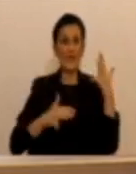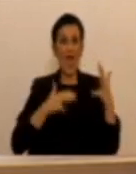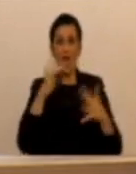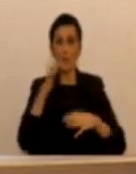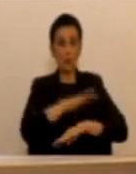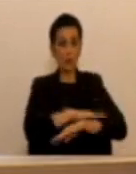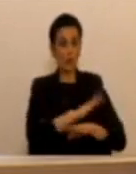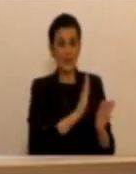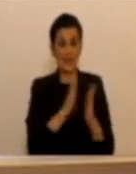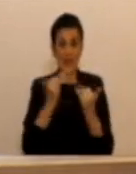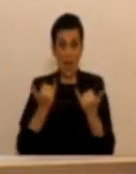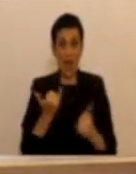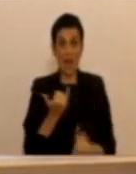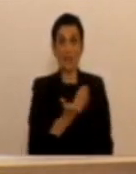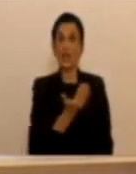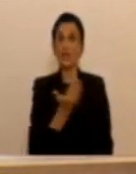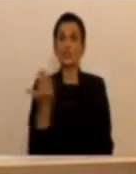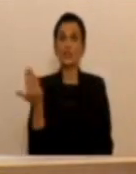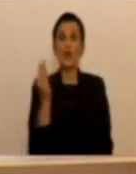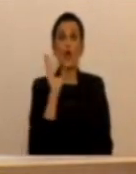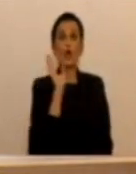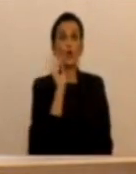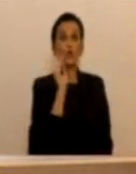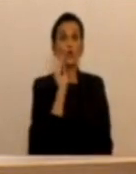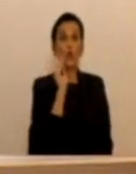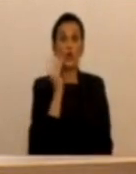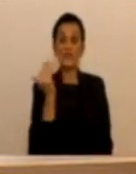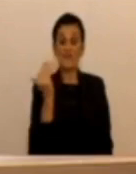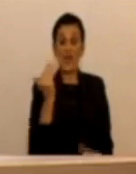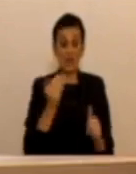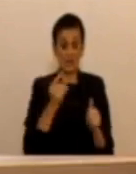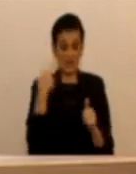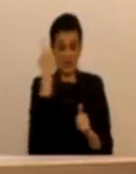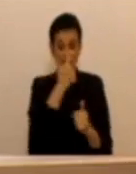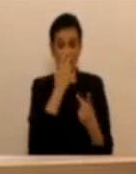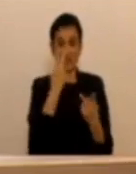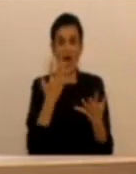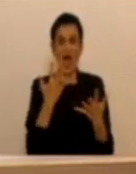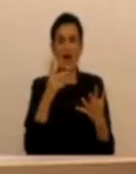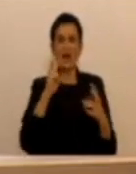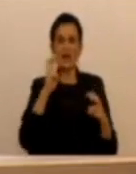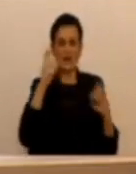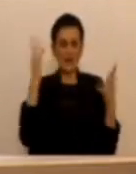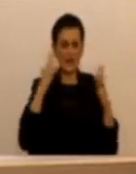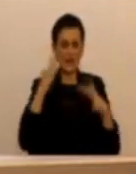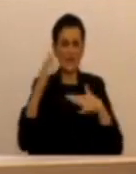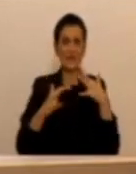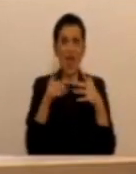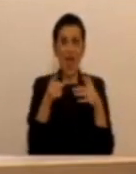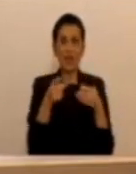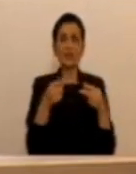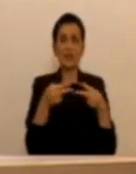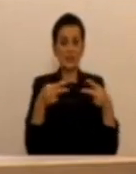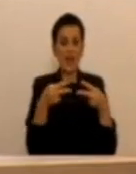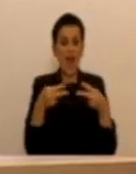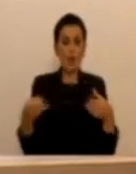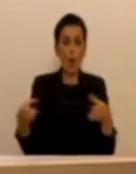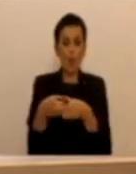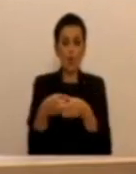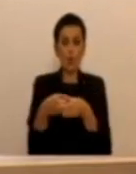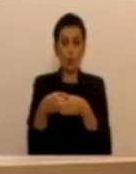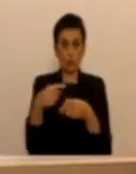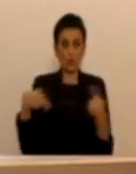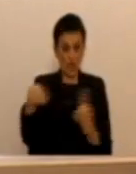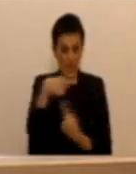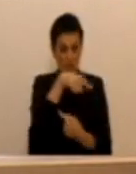იქცეოდეთ ახლა თქვენ, რომელსაც ამხელს თქვენ სახეს, რომ სწორედ იმ ველურების თანაგუნდელები ხართ, რომელმაც მოკლეს ეს